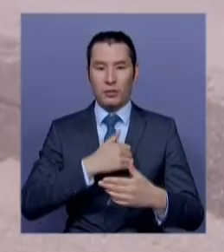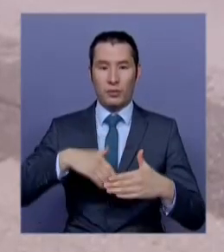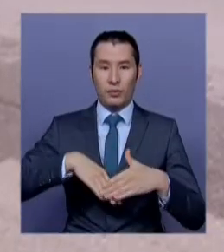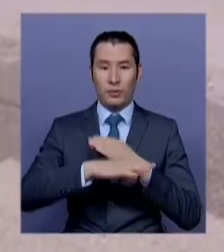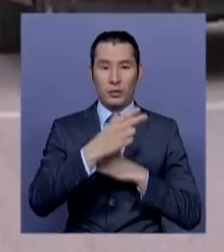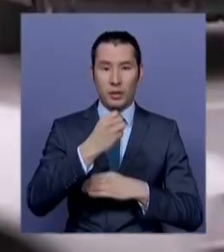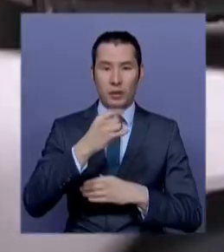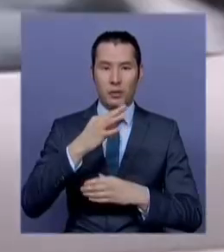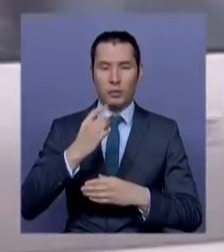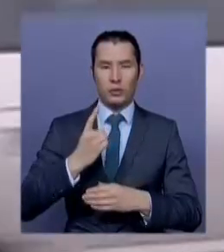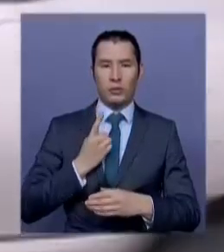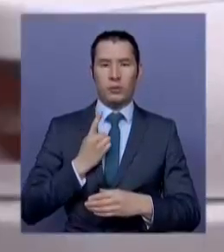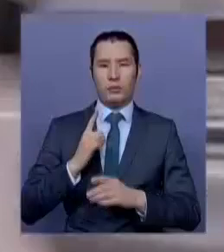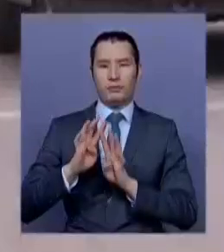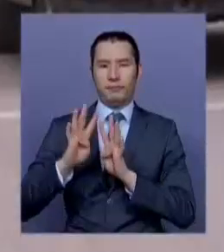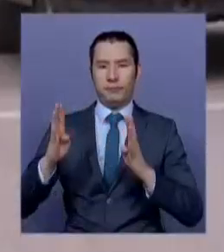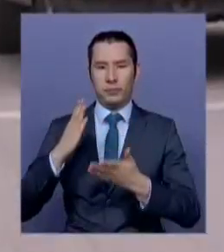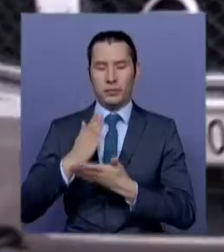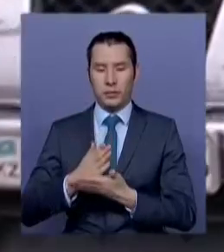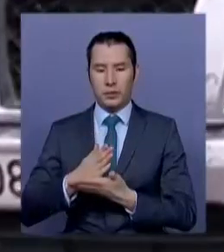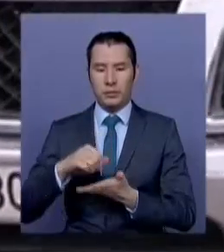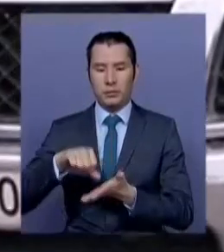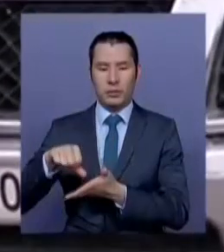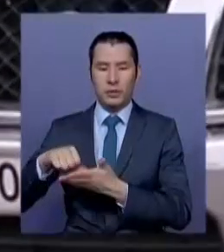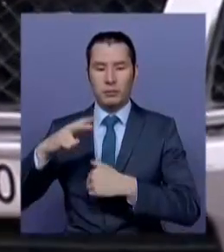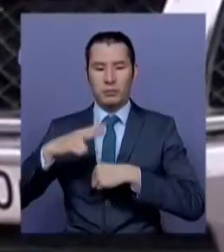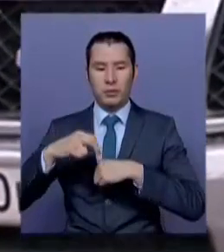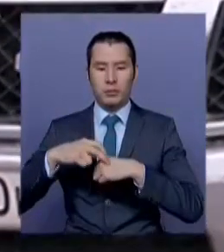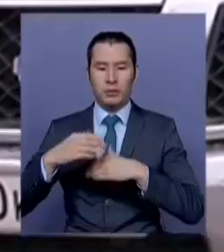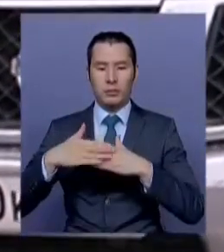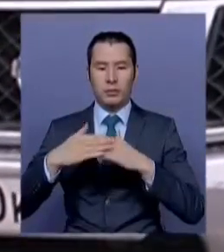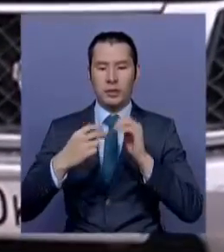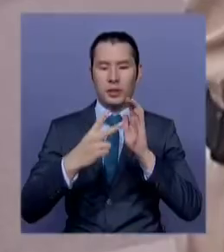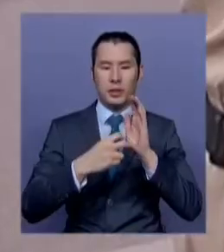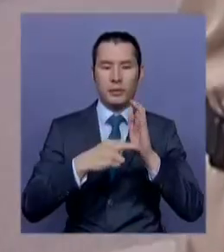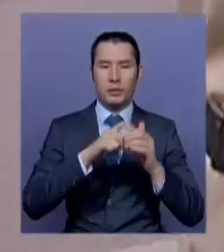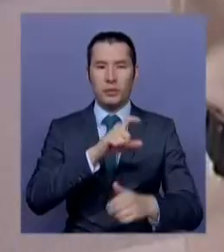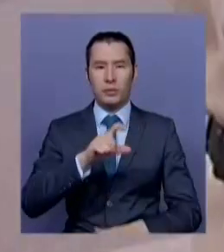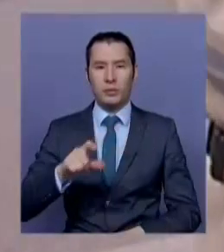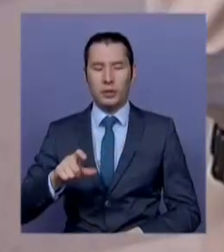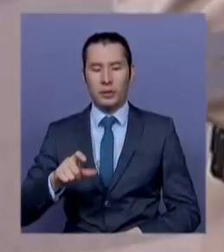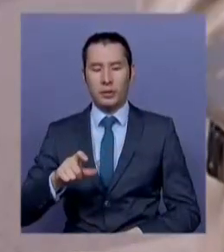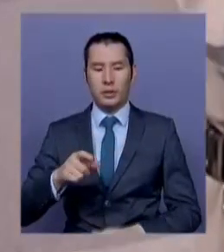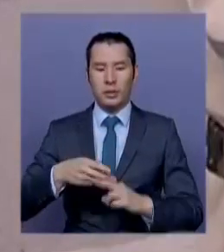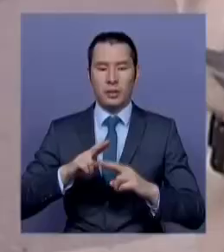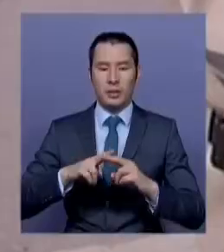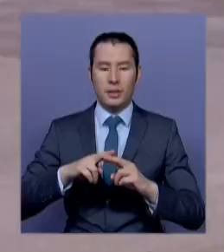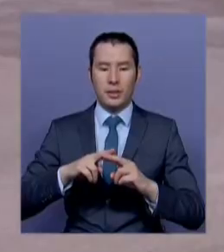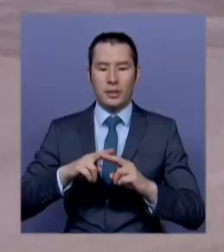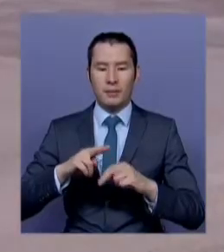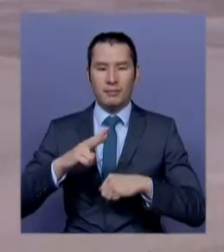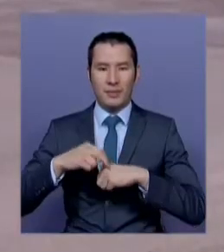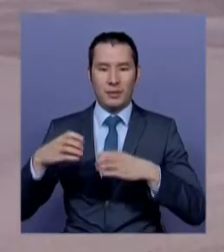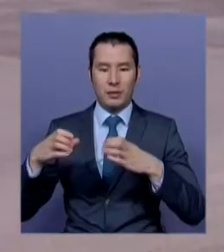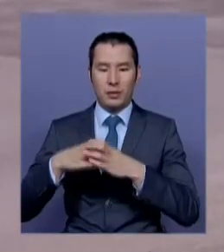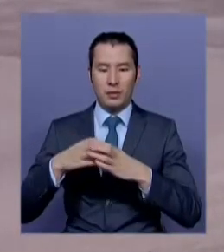жұмыс істеп жатыр. Қазіргі таңда блок бекеттерде полиция департаментінің 700-ге жуық қызметкері жұмылдырылған. Тәртіп сақшылары карантин